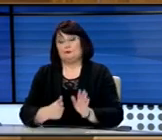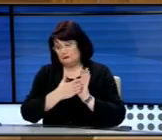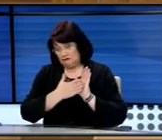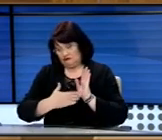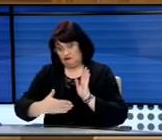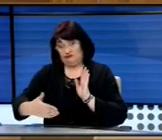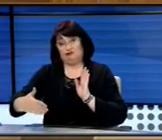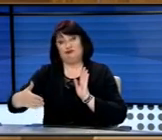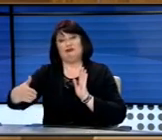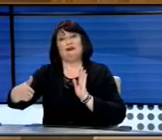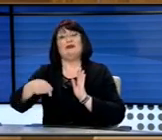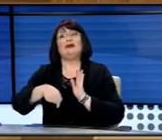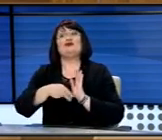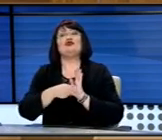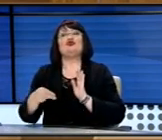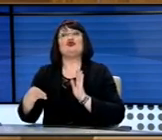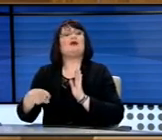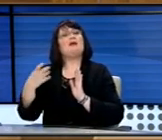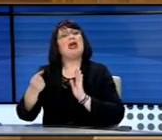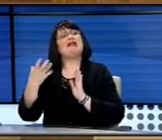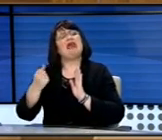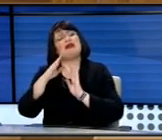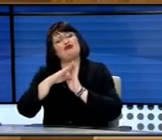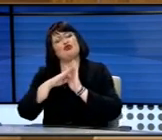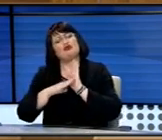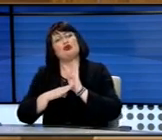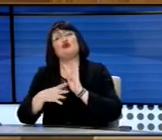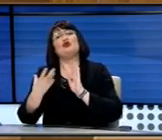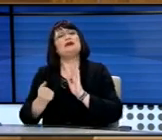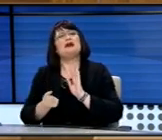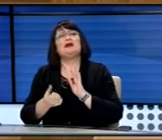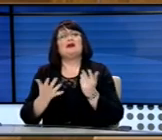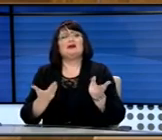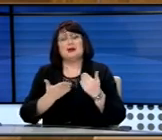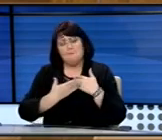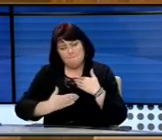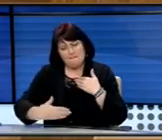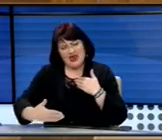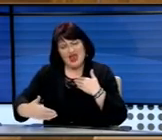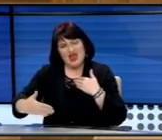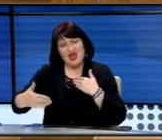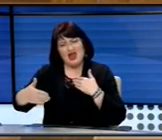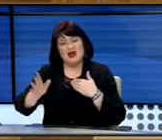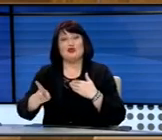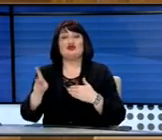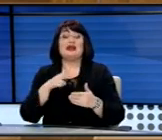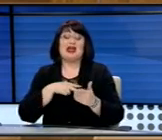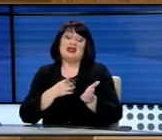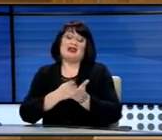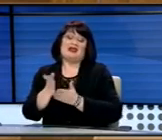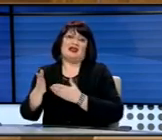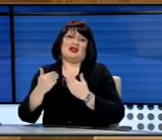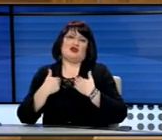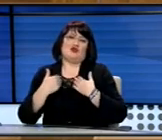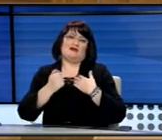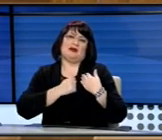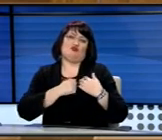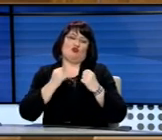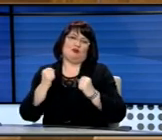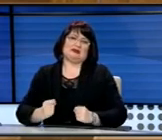διανύουμε με τα χαρακτηριστικά που έχει αποτελεί ταυτόχρονα και περίοδο πλήρους δικαίωσης των θέσεων